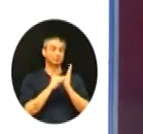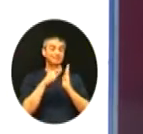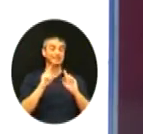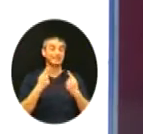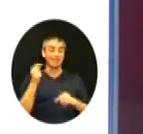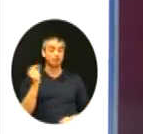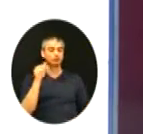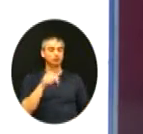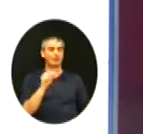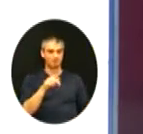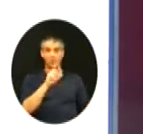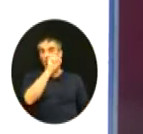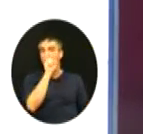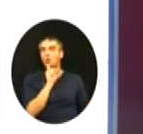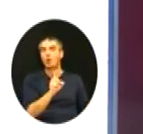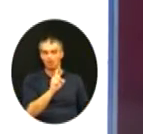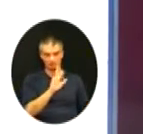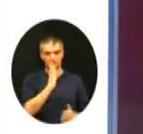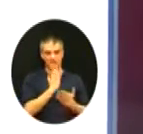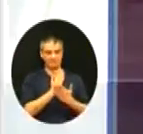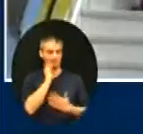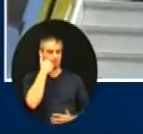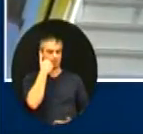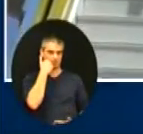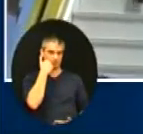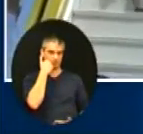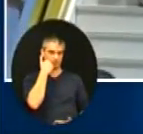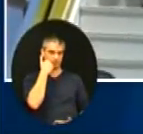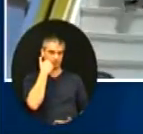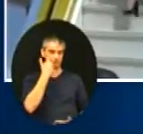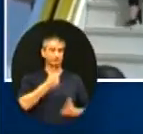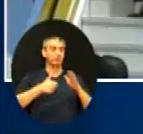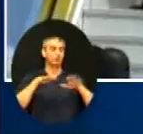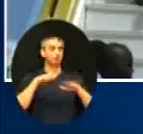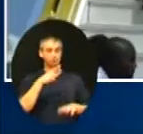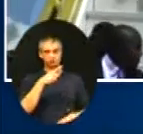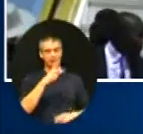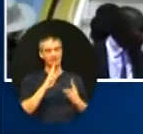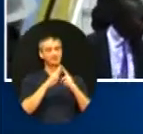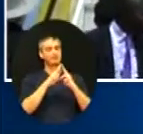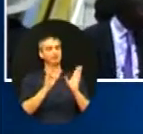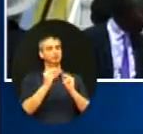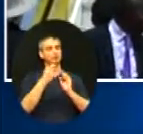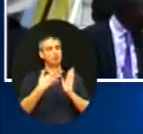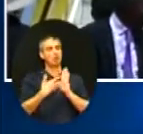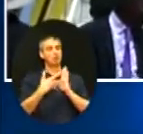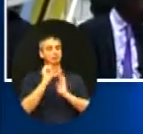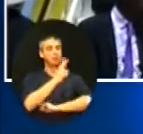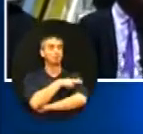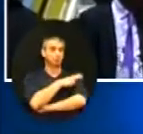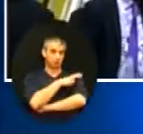יקרה השבוע, ואולי אפילו כבר מחר, כשראש הממשלה ייפגש עם חוקרי